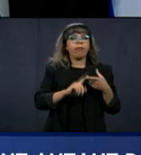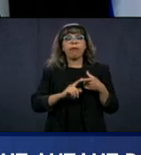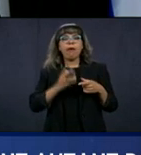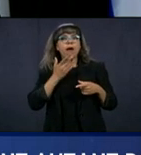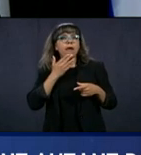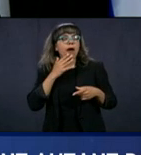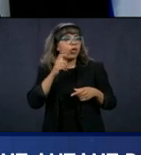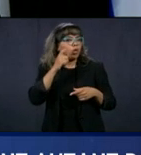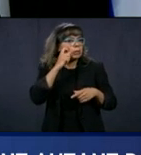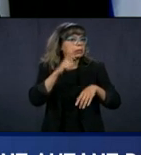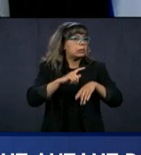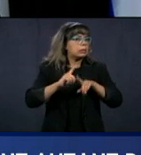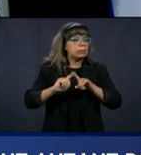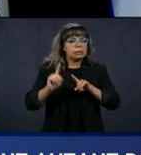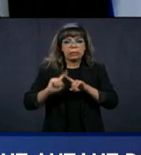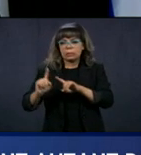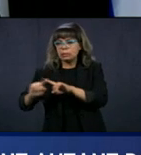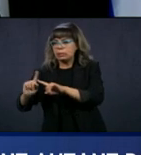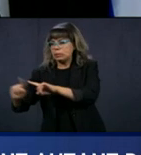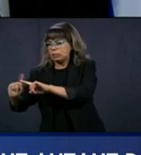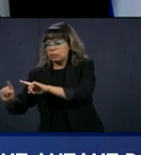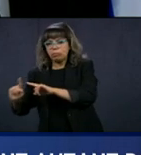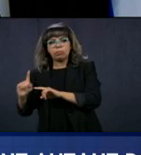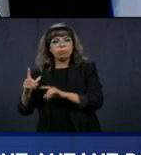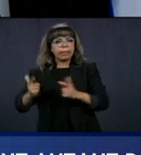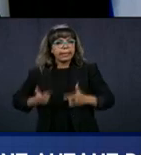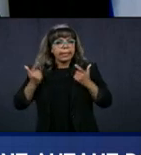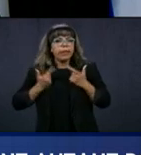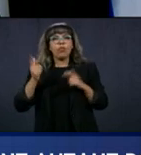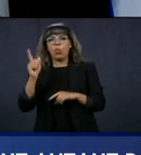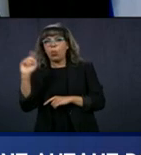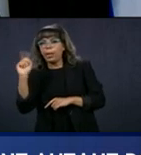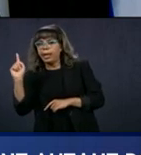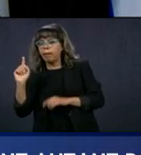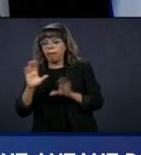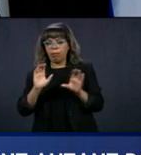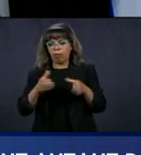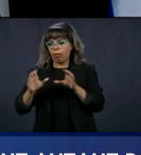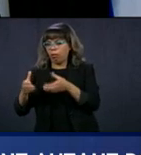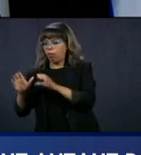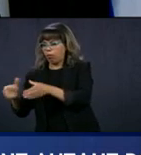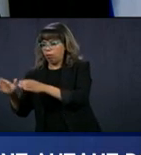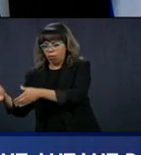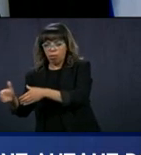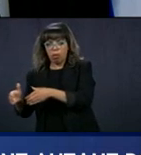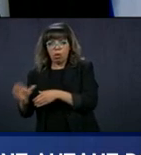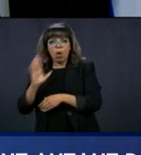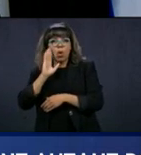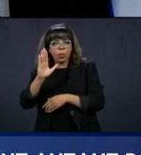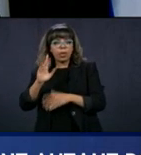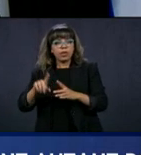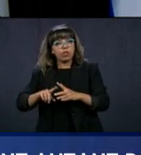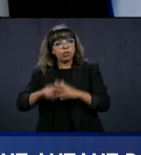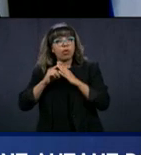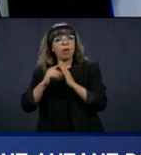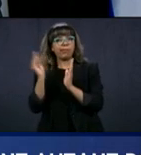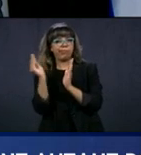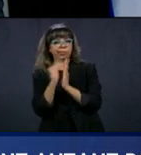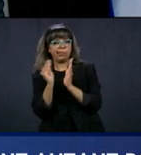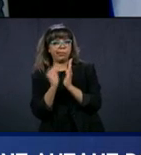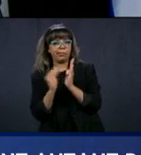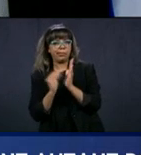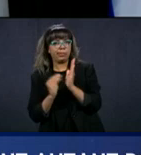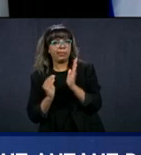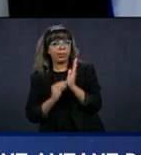du taux de propagation. Par exemple, à Côte-des-Neiges, à NDG, Toronto a commencé à collecter ce genre de